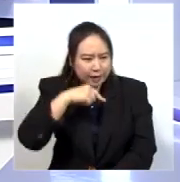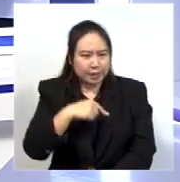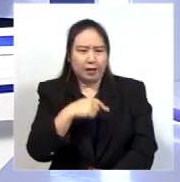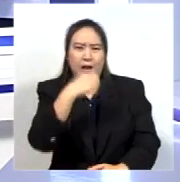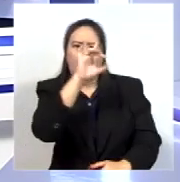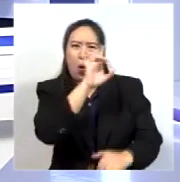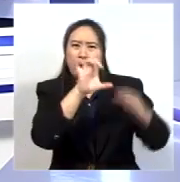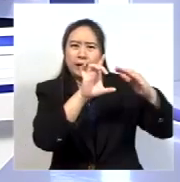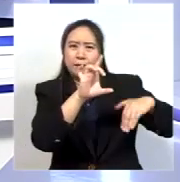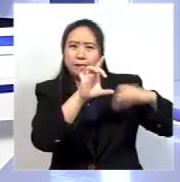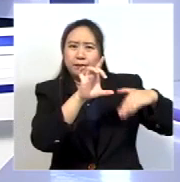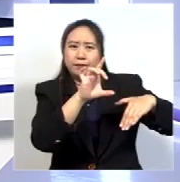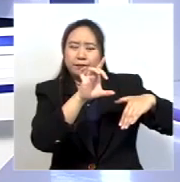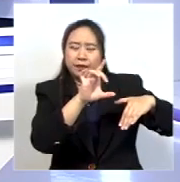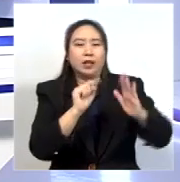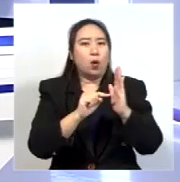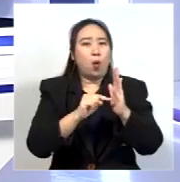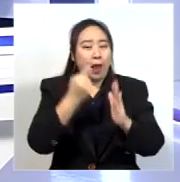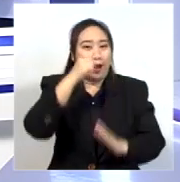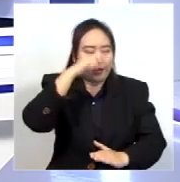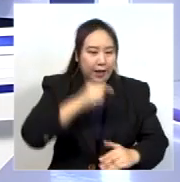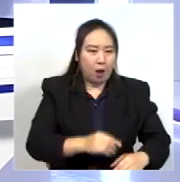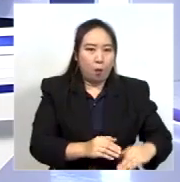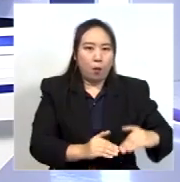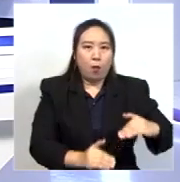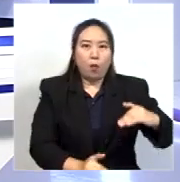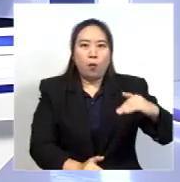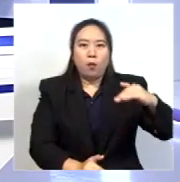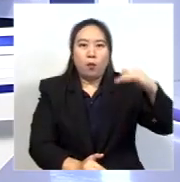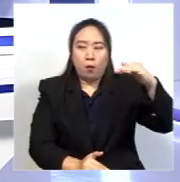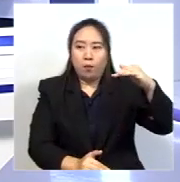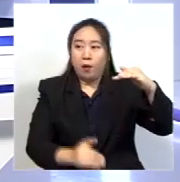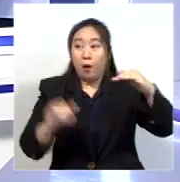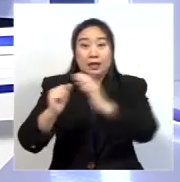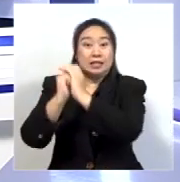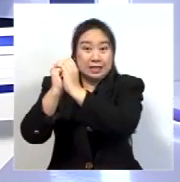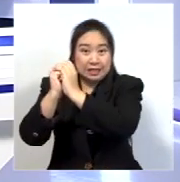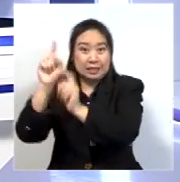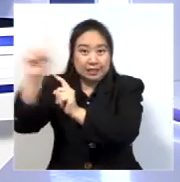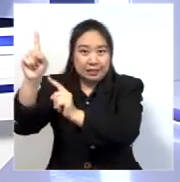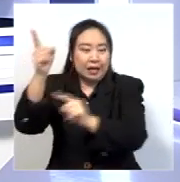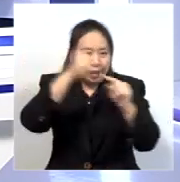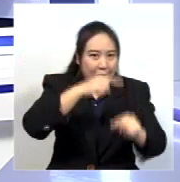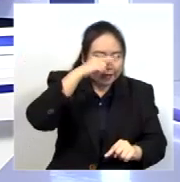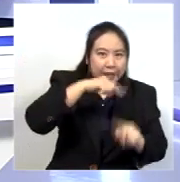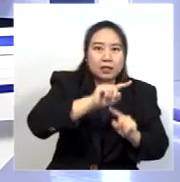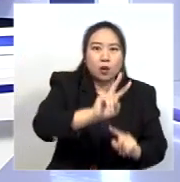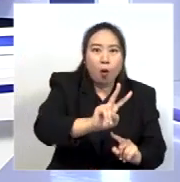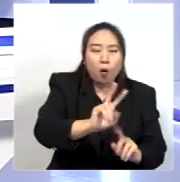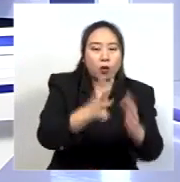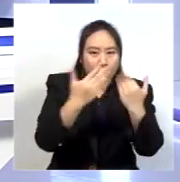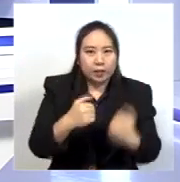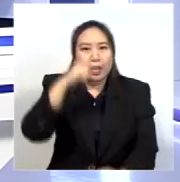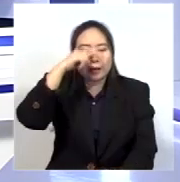ายังหลักสิบอยู่เลย ทั้งที่ตอนแรกเนี่ยตัวเลขของไทยคือว่าสูงมากเป็นอันดับที่สูงที่สุดนอกประเทศจีนในช่วงแรกๆนะฮะแต่ว่าตอนนี้เนี่ยล่